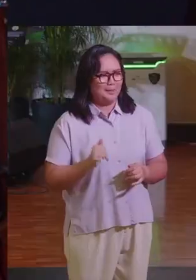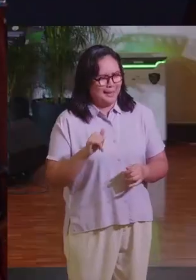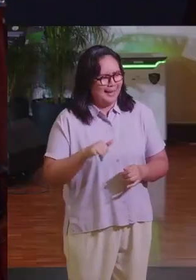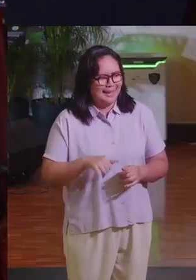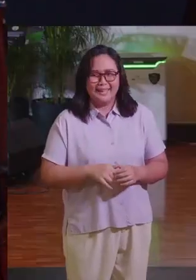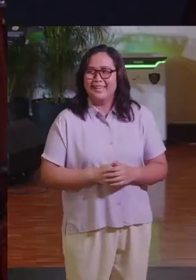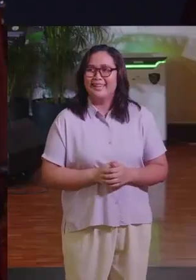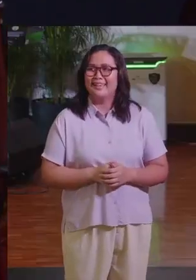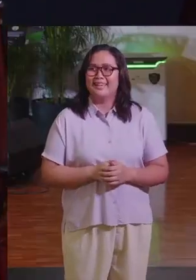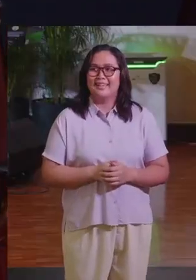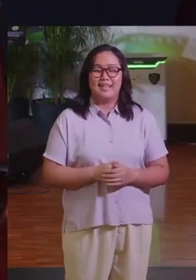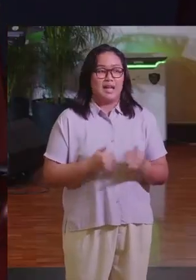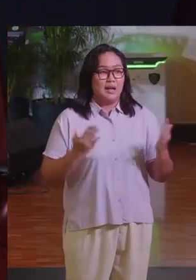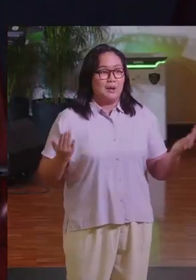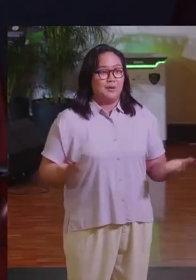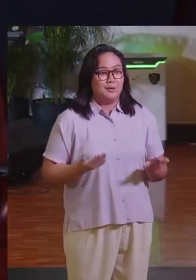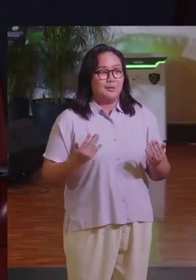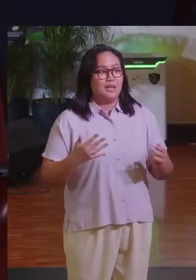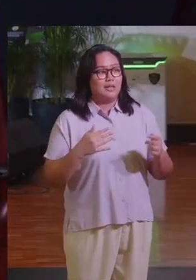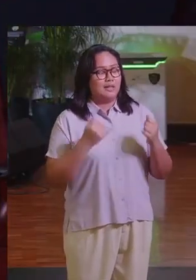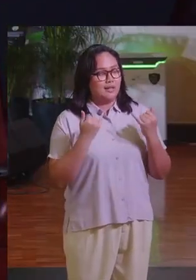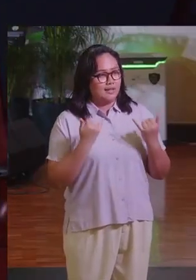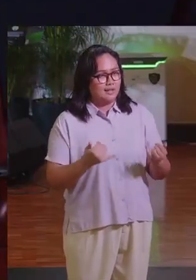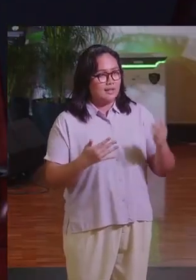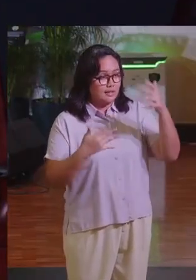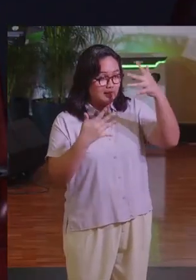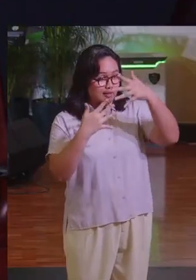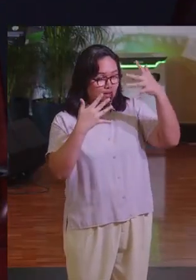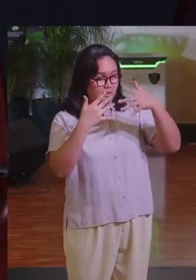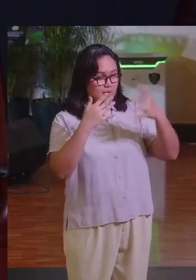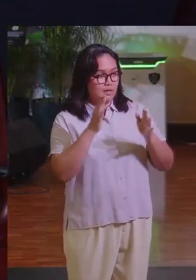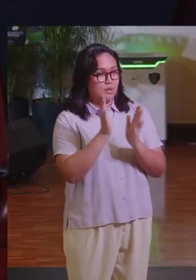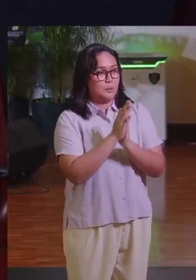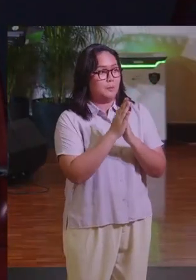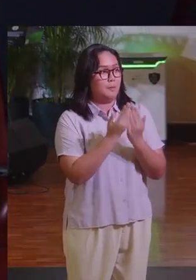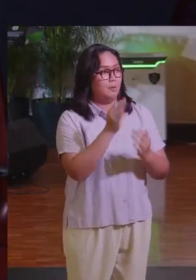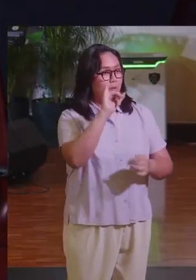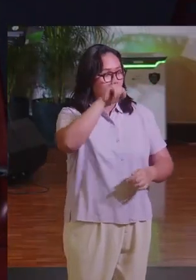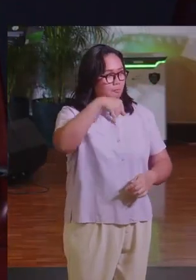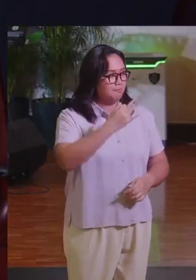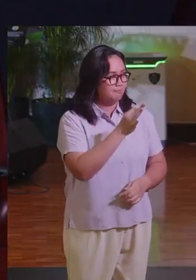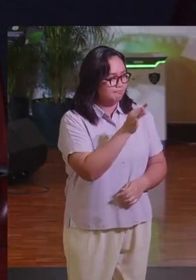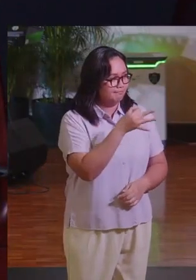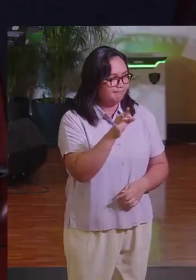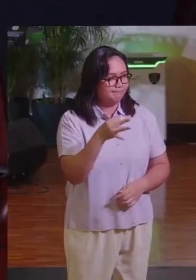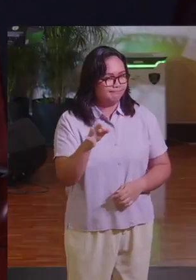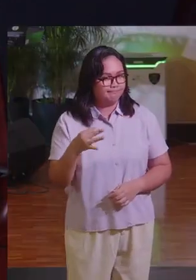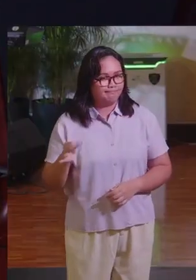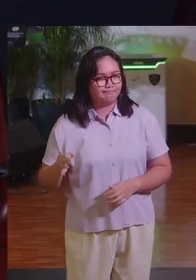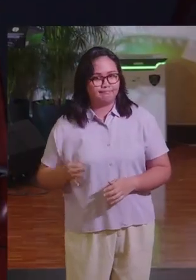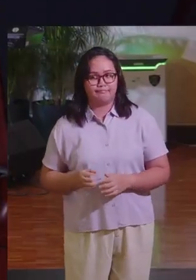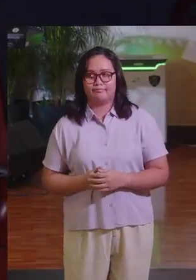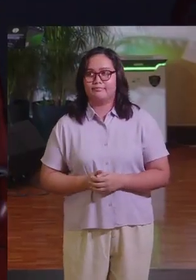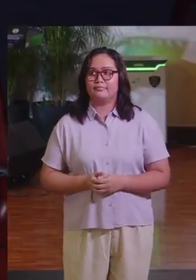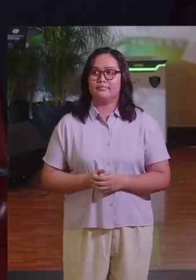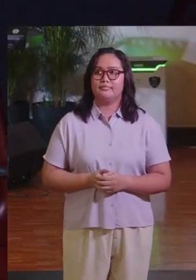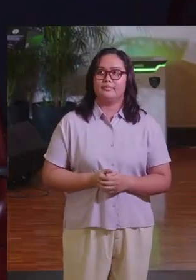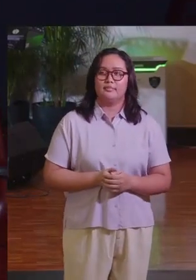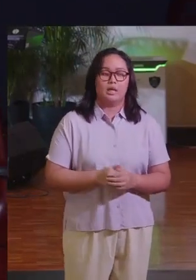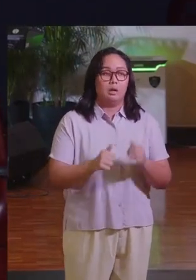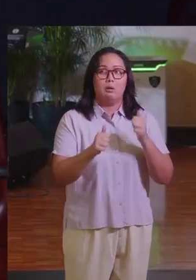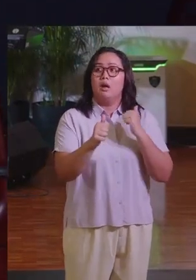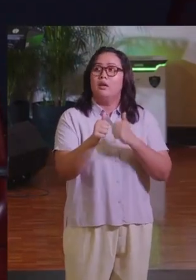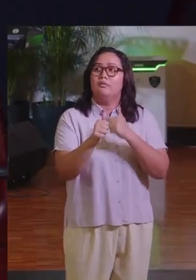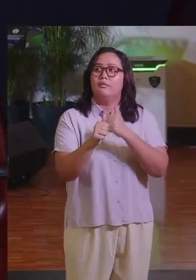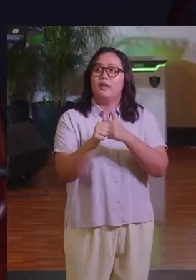Tayo po ay nasa serye pa rin ng Aklat ng Jonah at atin pong